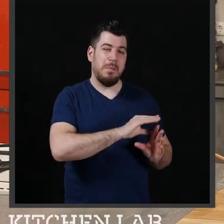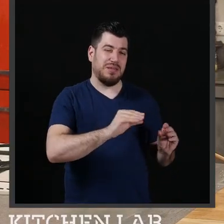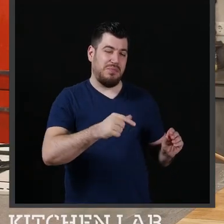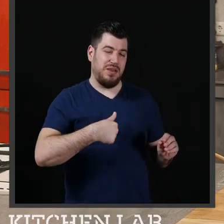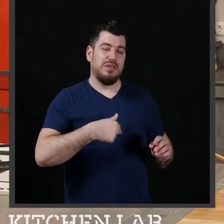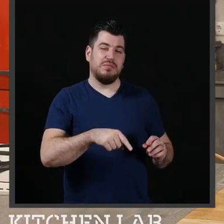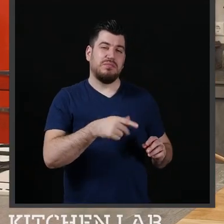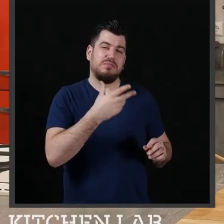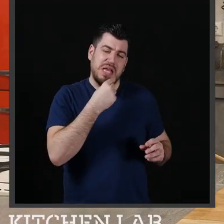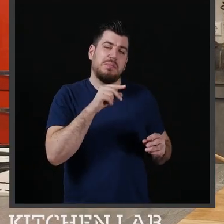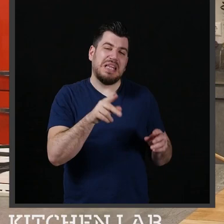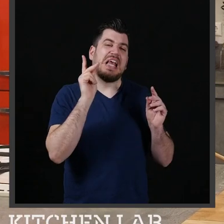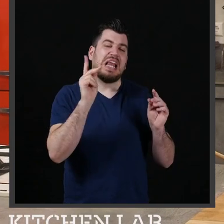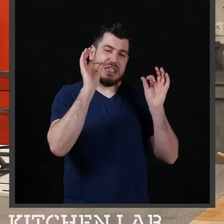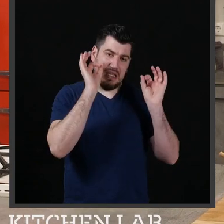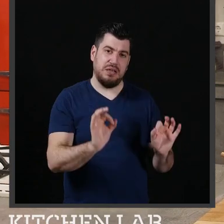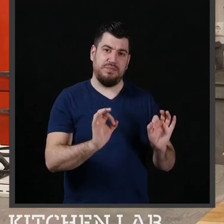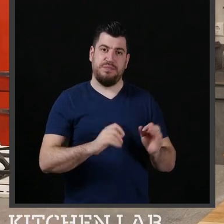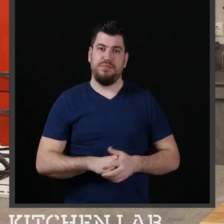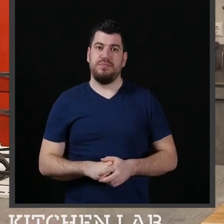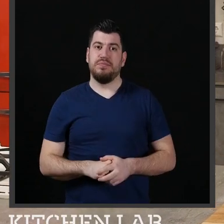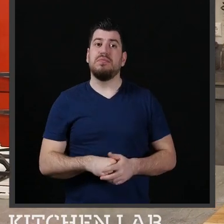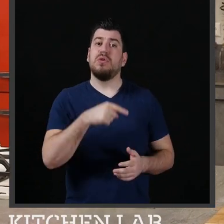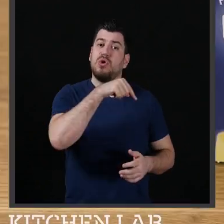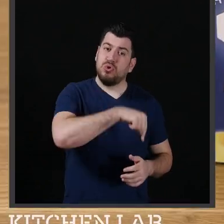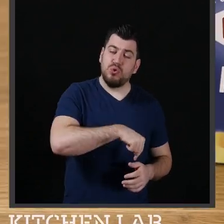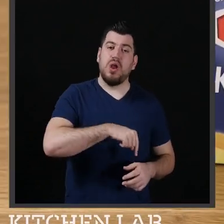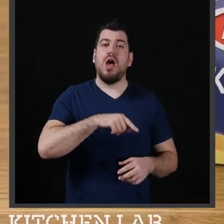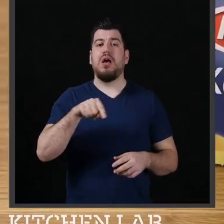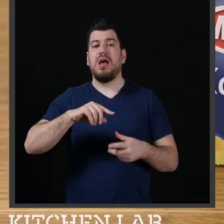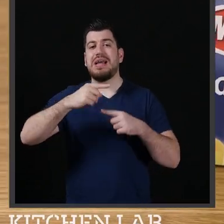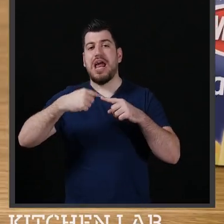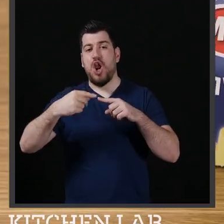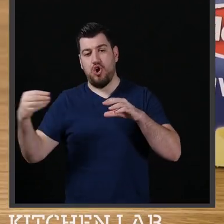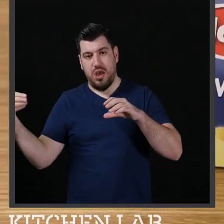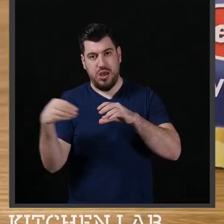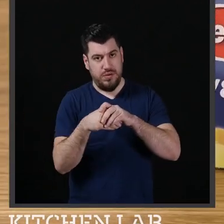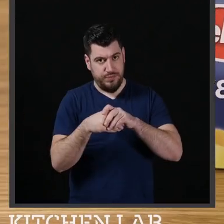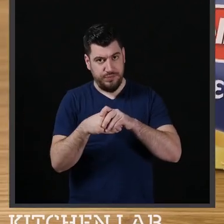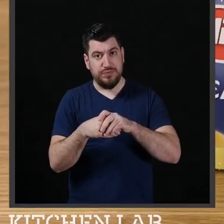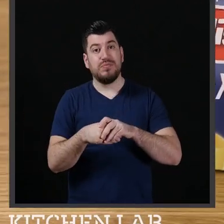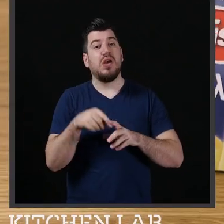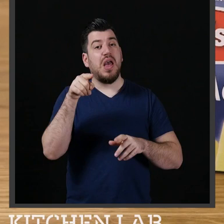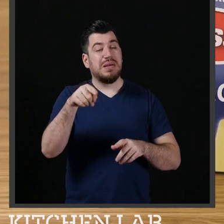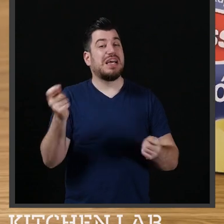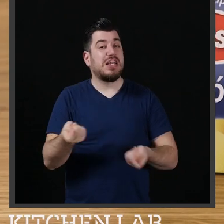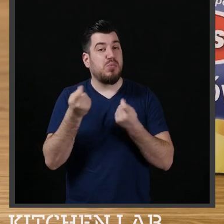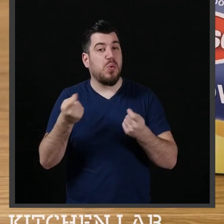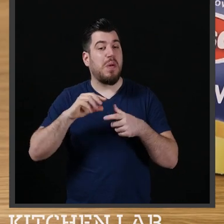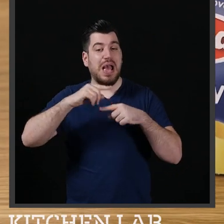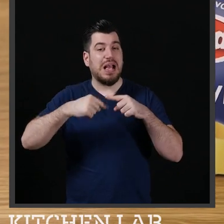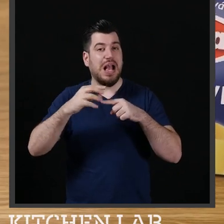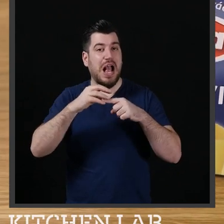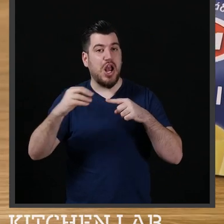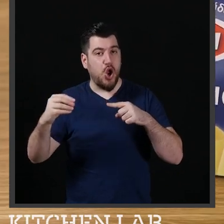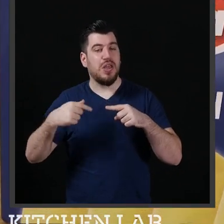Λοιπόν, αφήνω στην άκρη και πάμε να γεμίσουμε τώρα τα κανελόνια μας. Να σας πω ότι σε αυτή τη συνταγή χρησιμοποιώ κανελόνια μέλισσα. Είναι έτοιμα για